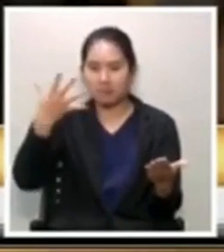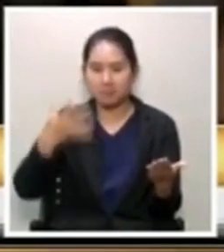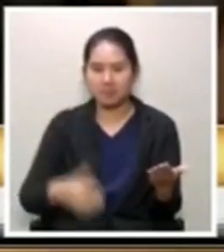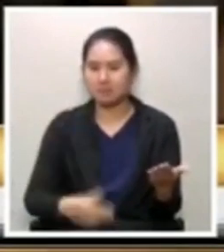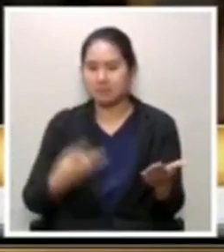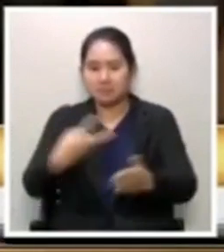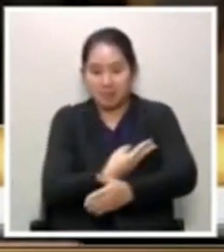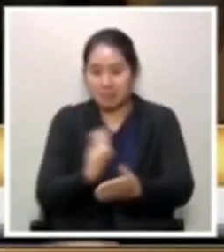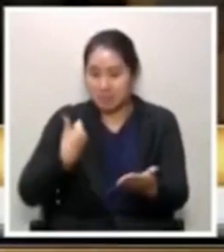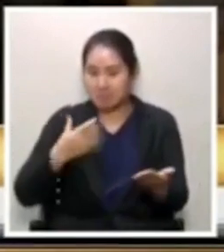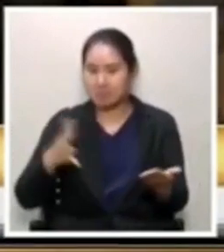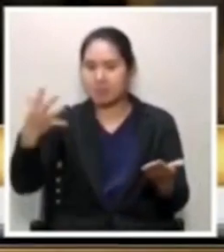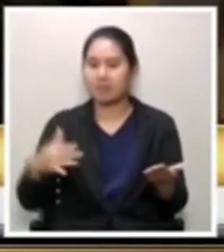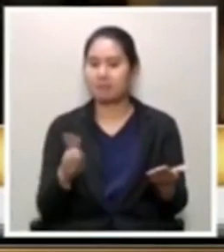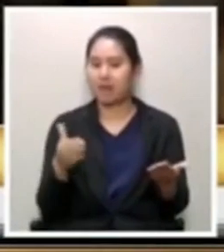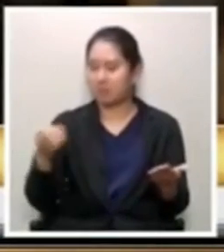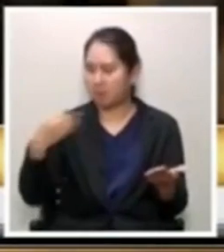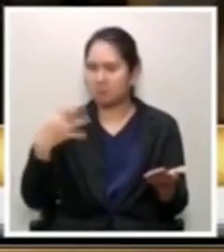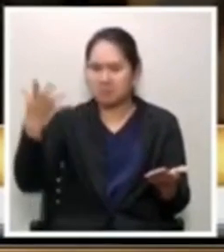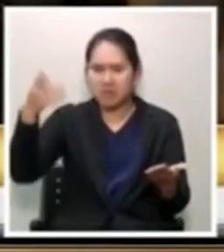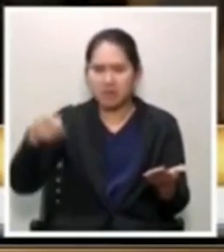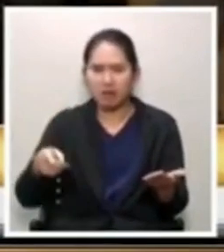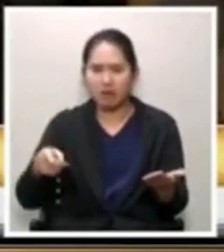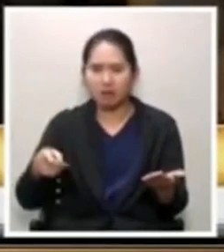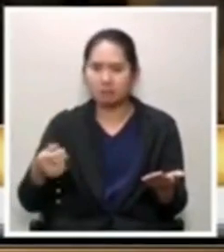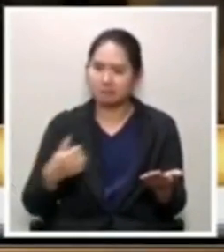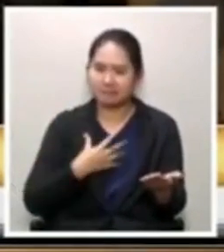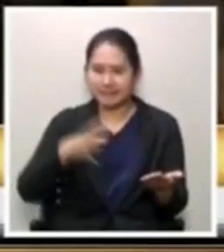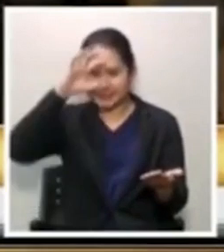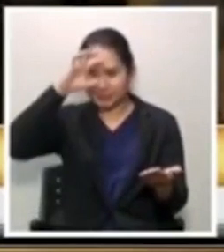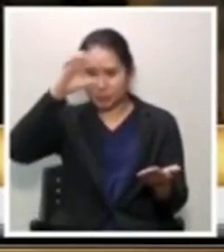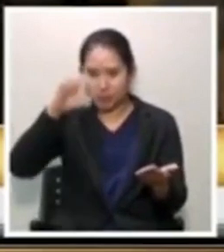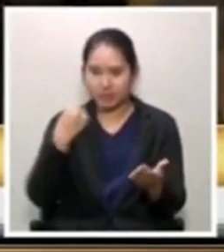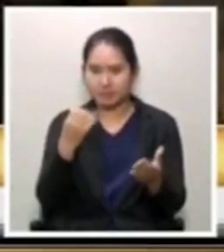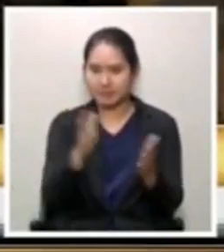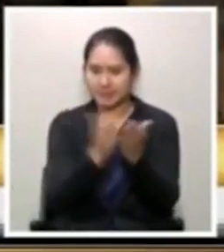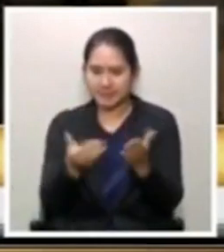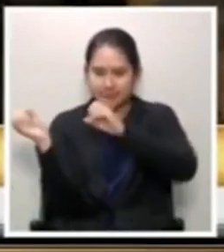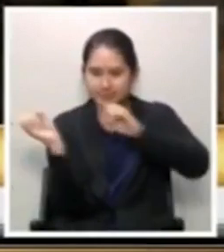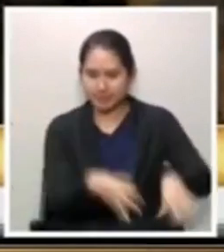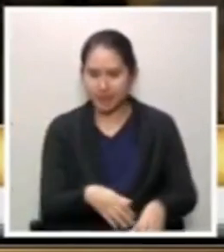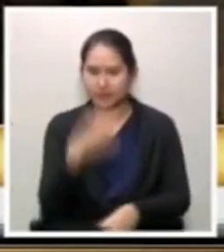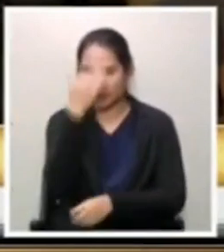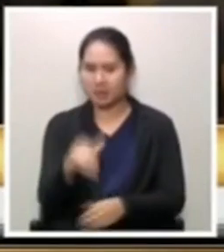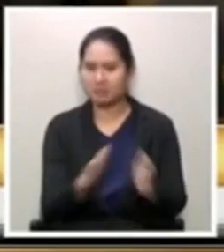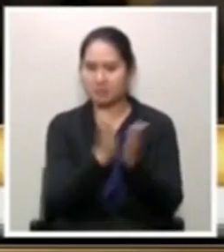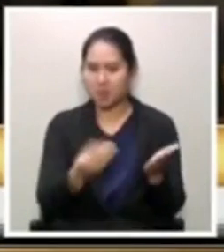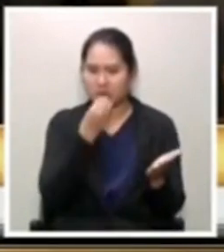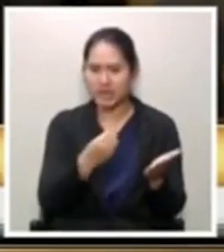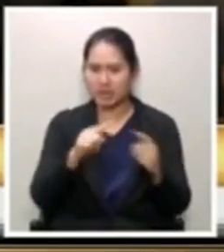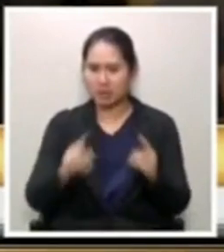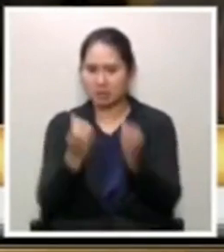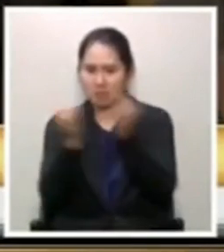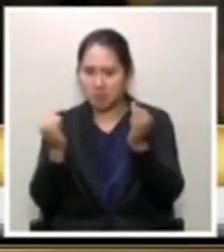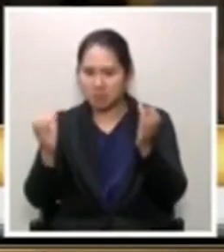บอยก็บอกไม่มีสั่งเนื้อปลาบอยก็บอกไม่มีจนกระทาชายรายนี้โมโหขึ้นมาครับเขี่ยงเมนูทิ้งแล้วบอกเฮ้ยนี่มันเมนูอาหารหรือรัฐธรรมนูญกัน